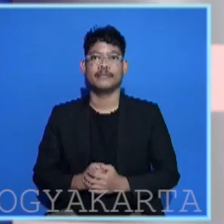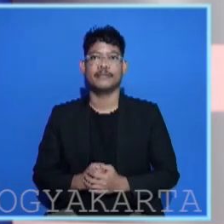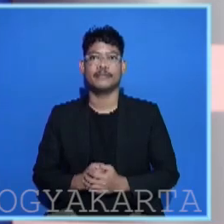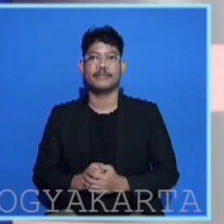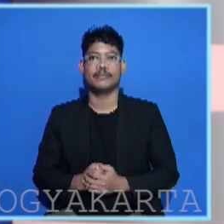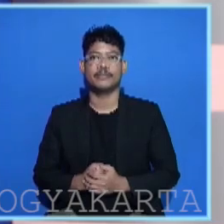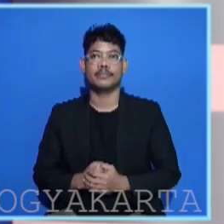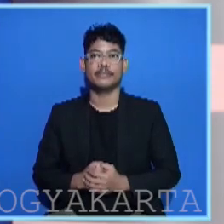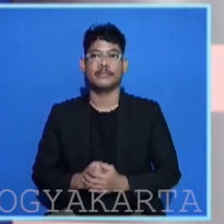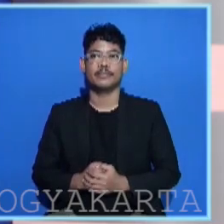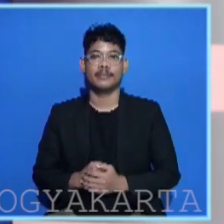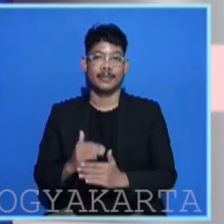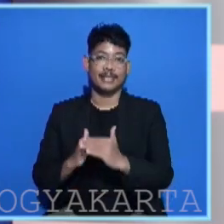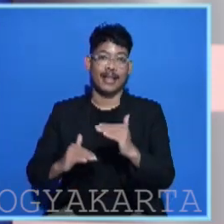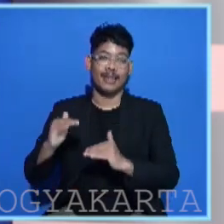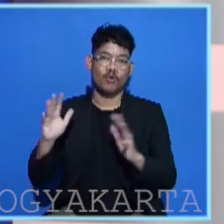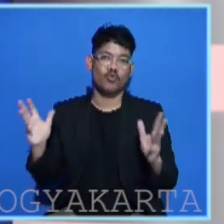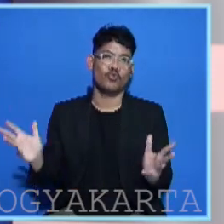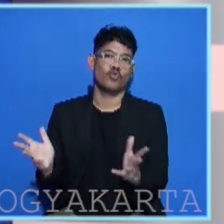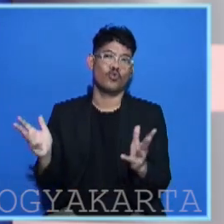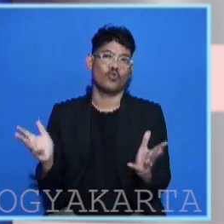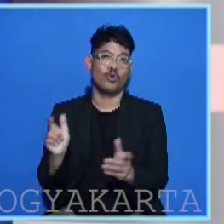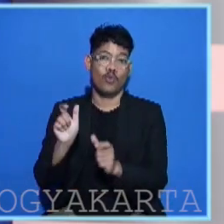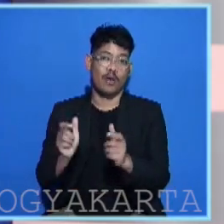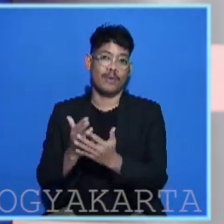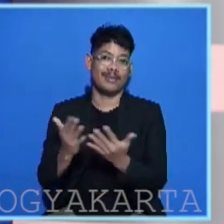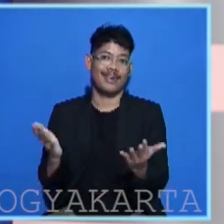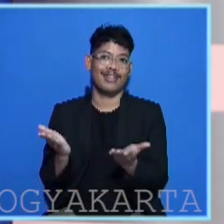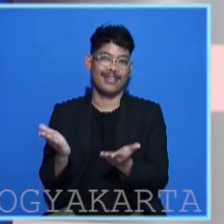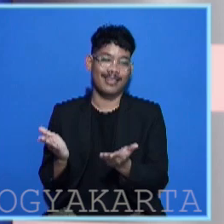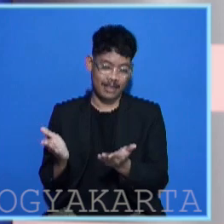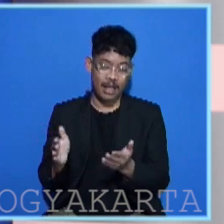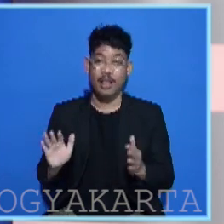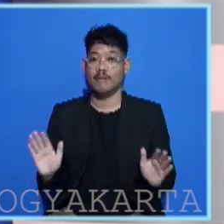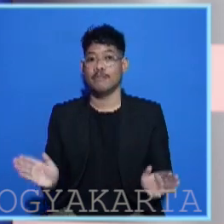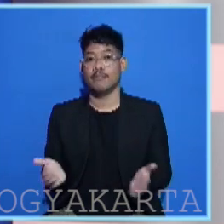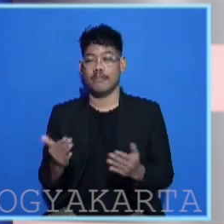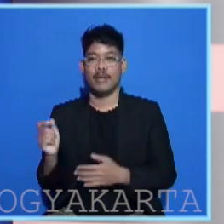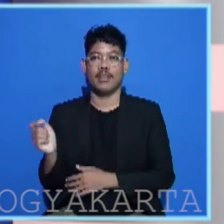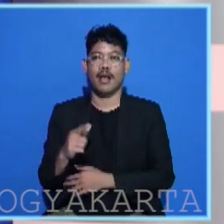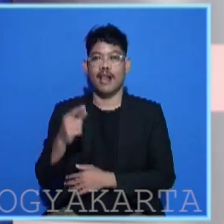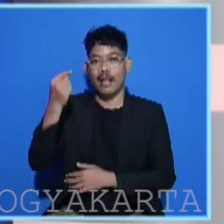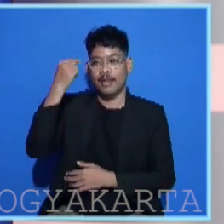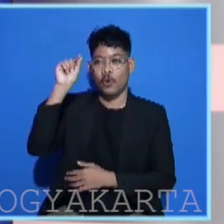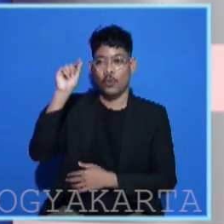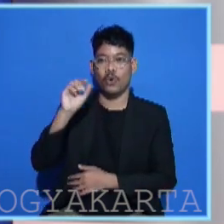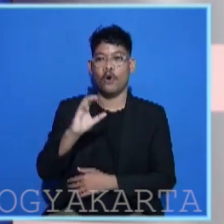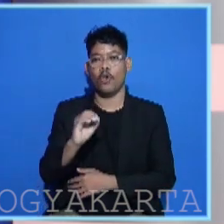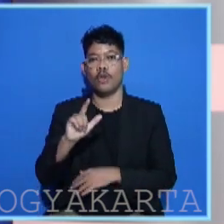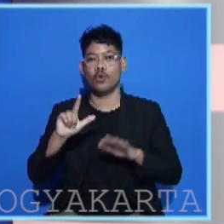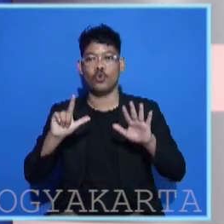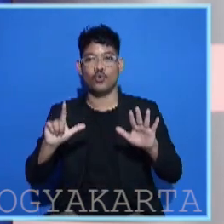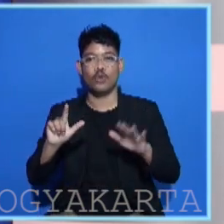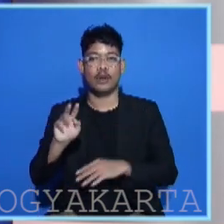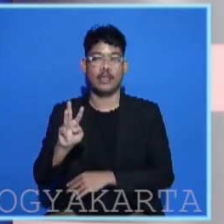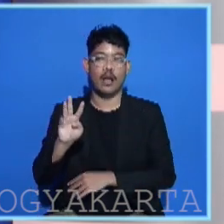Untuk meningkatkan kesejahteraan rakyat serta mempercepat pembangunan Kodim 0734 Kota Yogyakarta menggelar